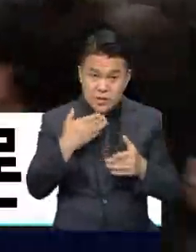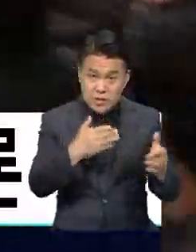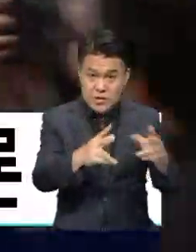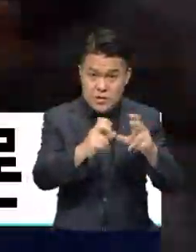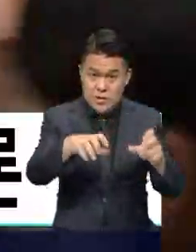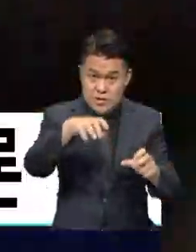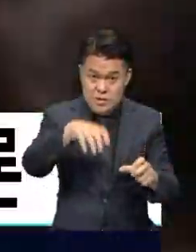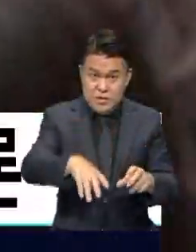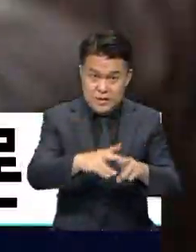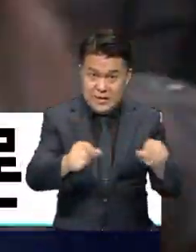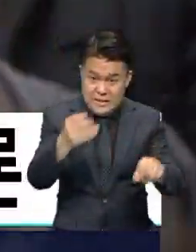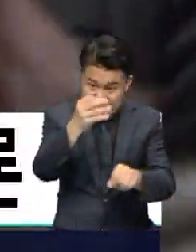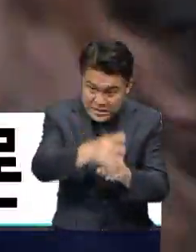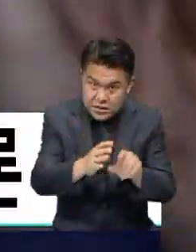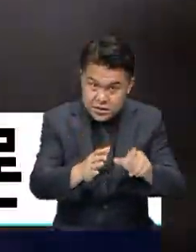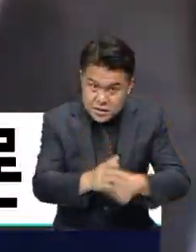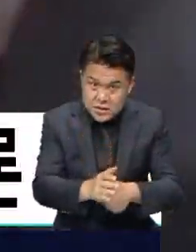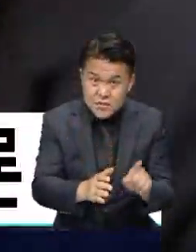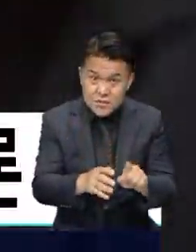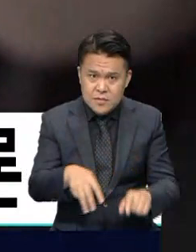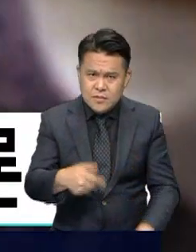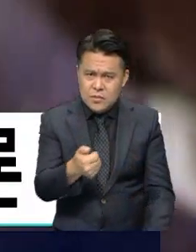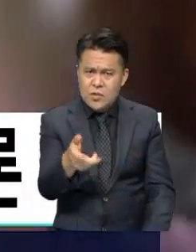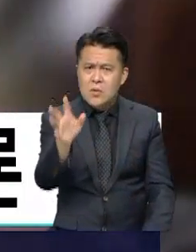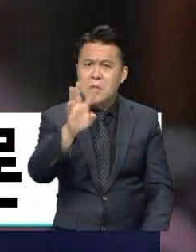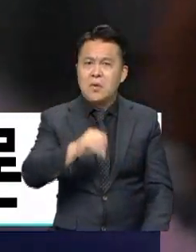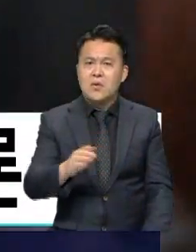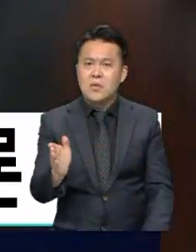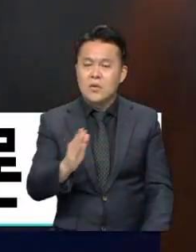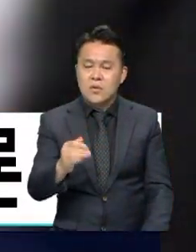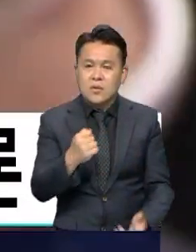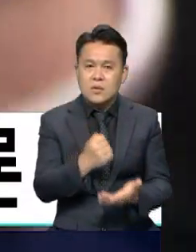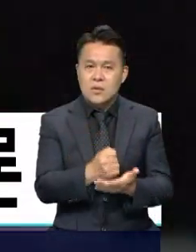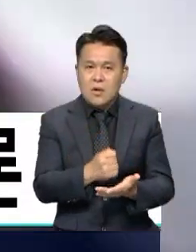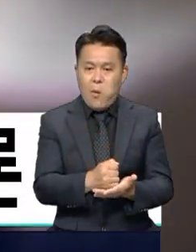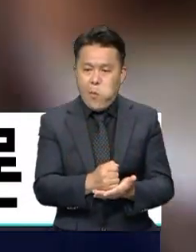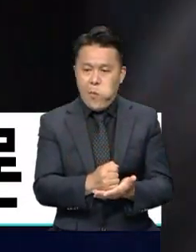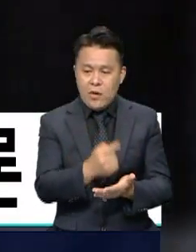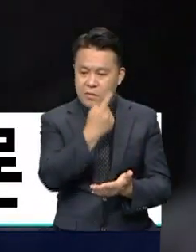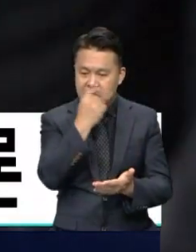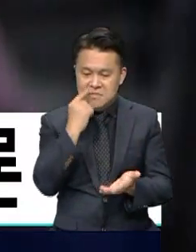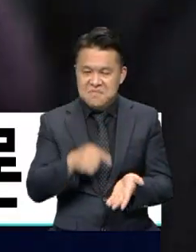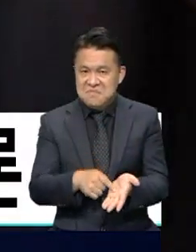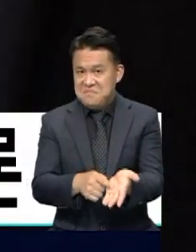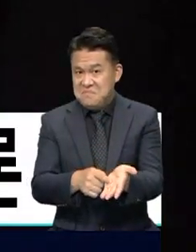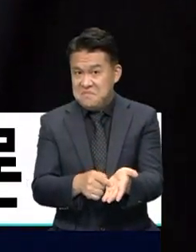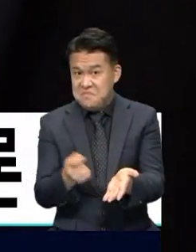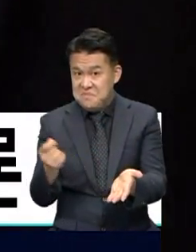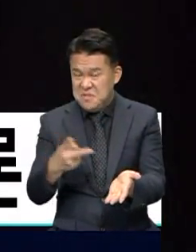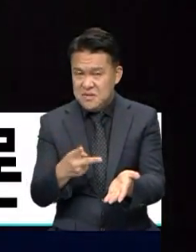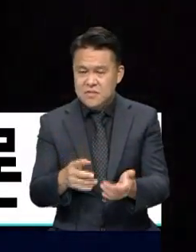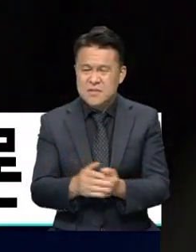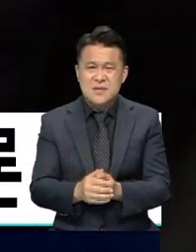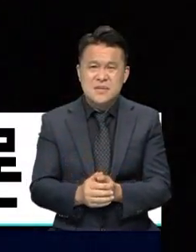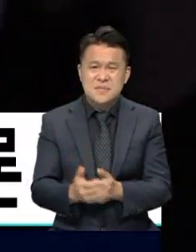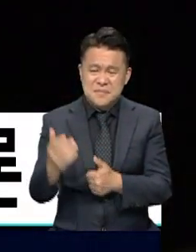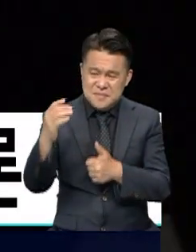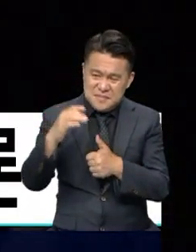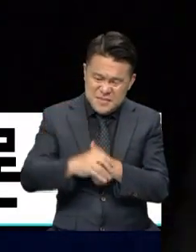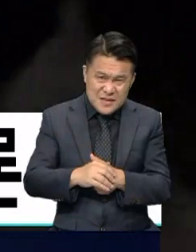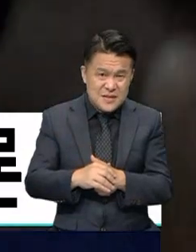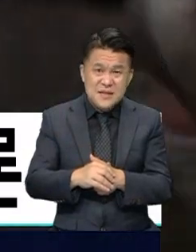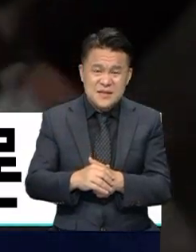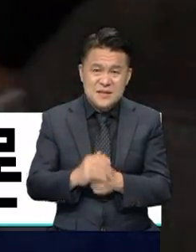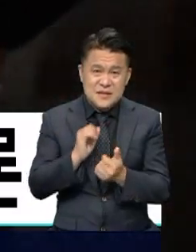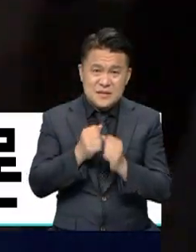땅을 도천동 땅을 매입하는 과정에서 350억원 때 위주 통장 잔고 증명서를 제출 했다거나 명의신탁 아